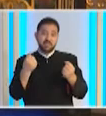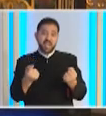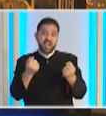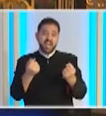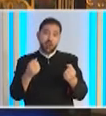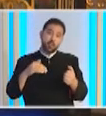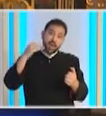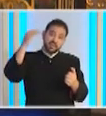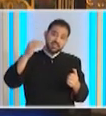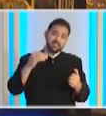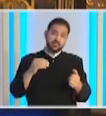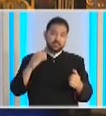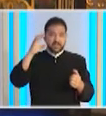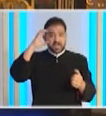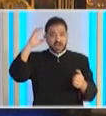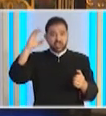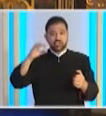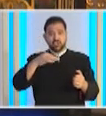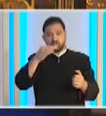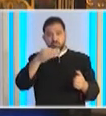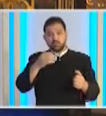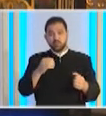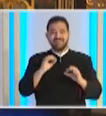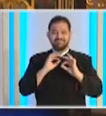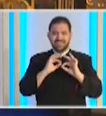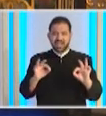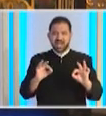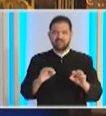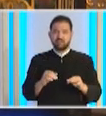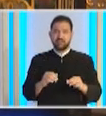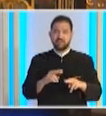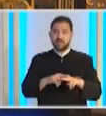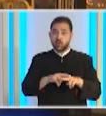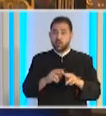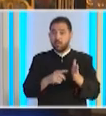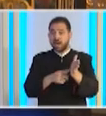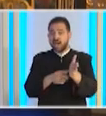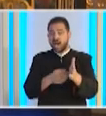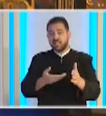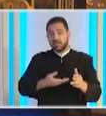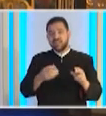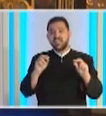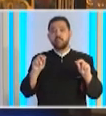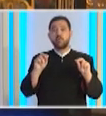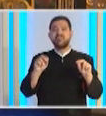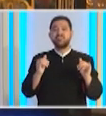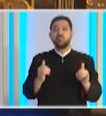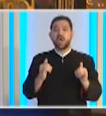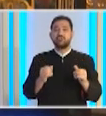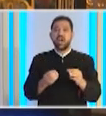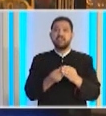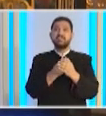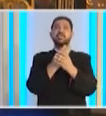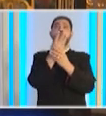bine, creștinismul, l-ați menționat pe Sfântul Apostol Pavel, o spune în mod direct. Cum arată, părinte profesor,